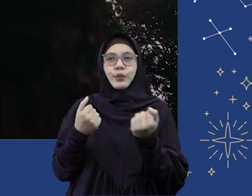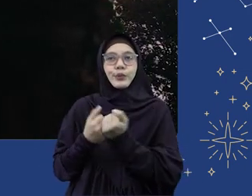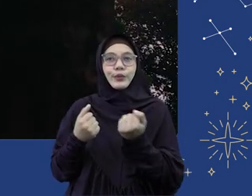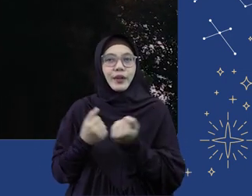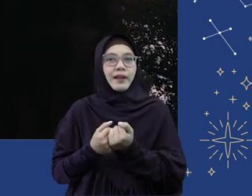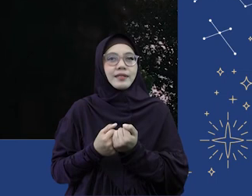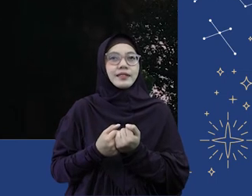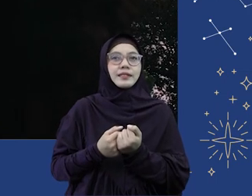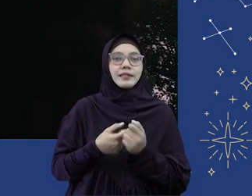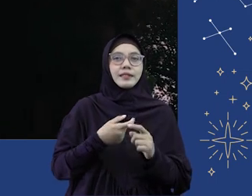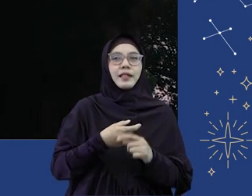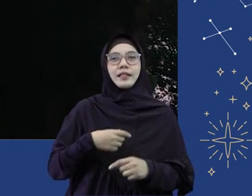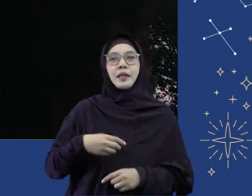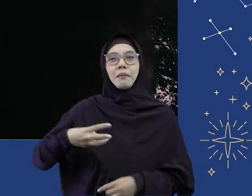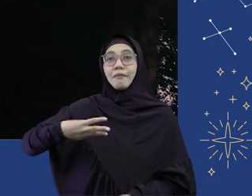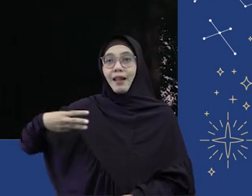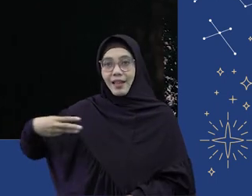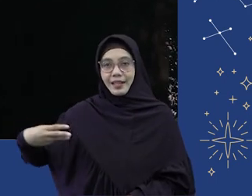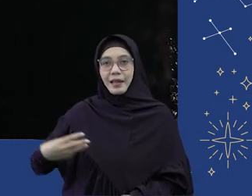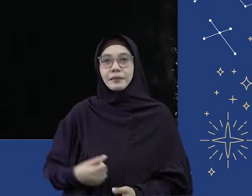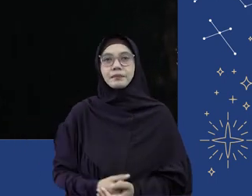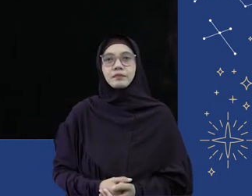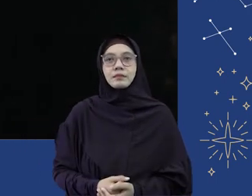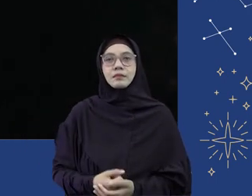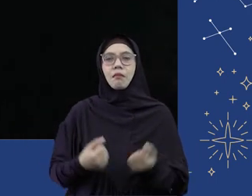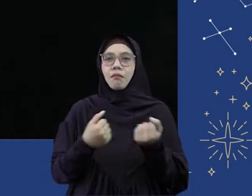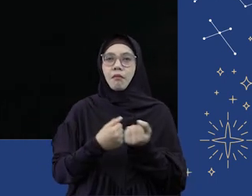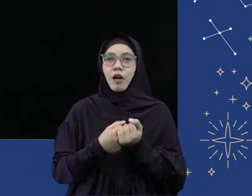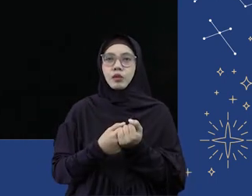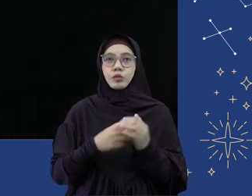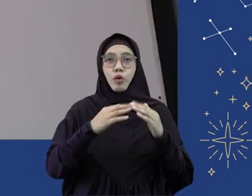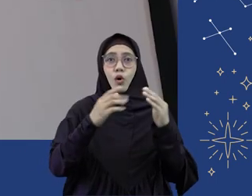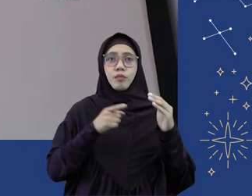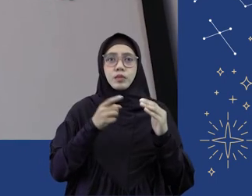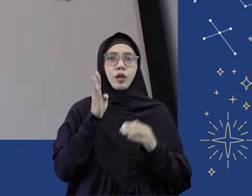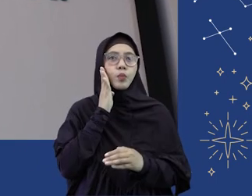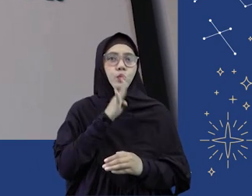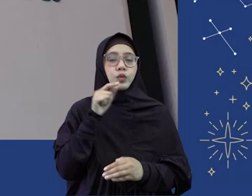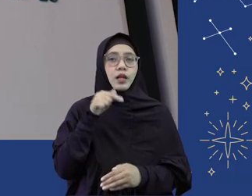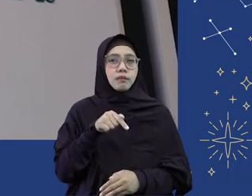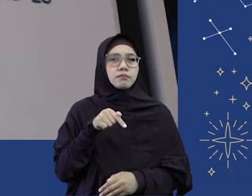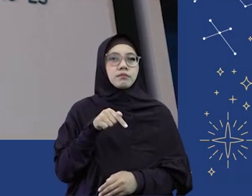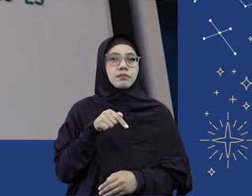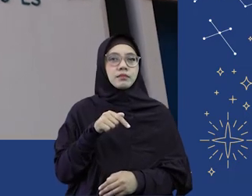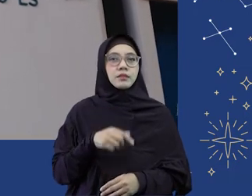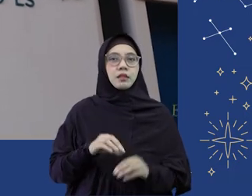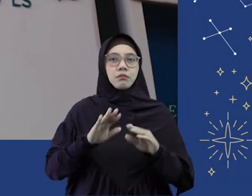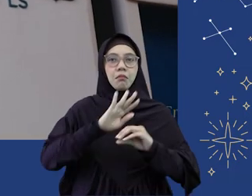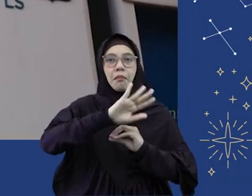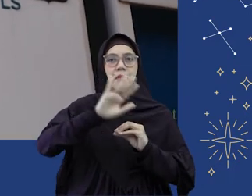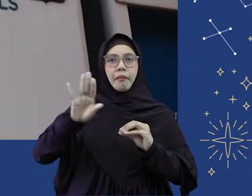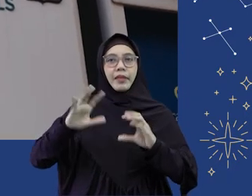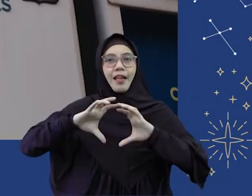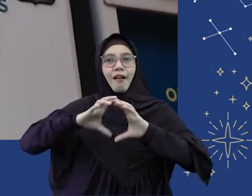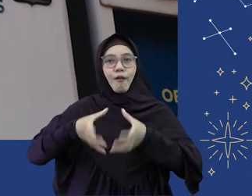ilmuwan di Belanda seperti Kapten dan film The sitter membantu menempatkan observatory mudah di Hindia Belanda pada peta Global astronomi